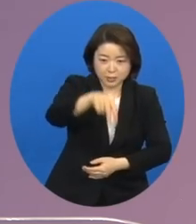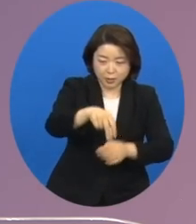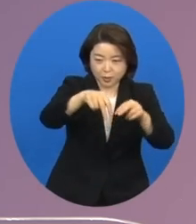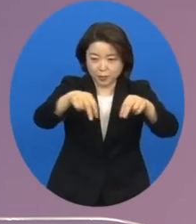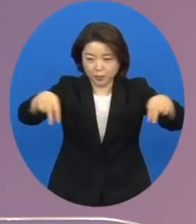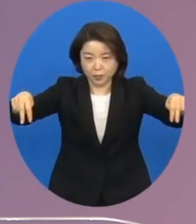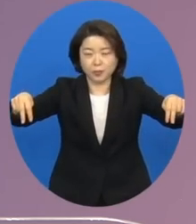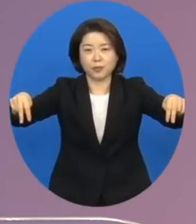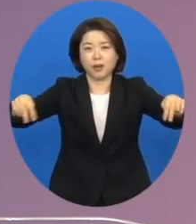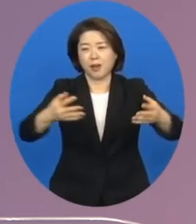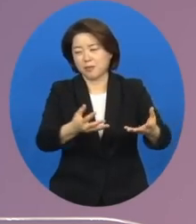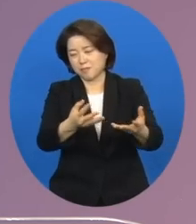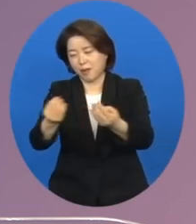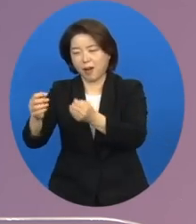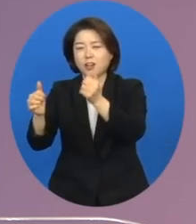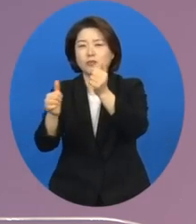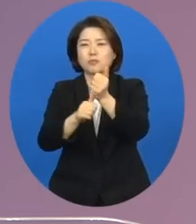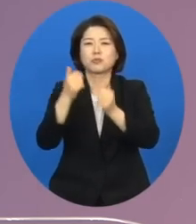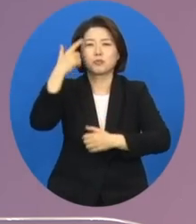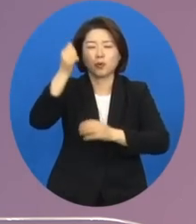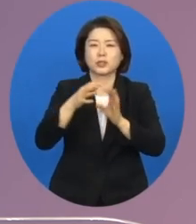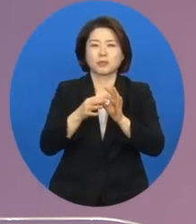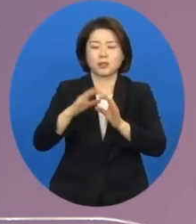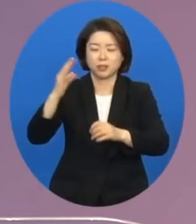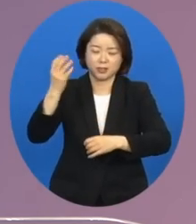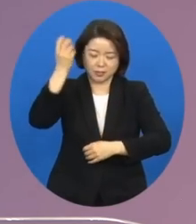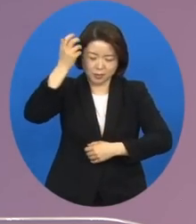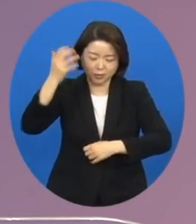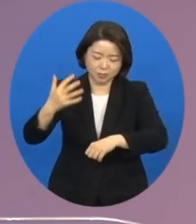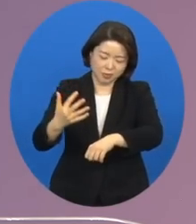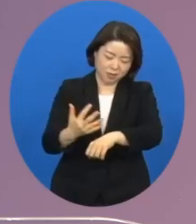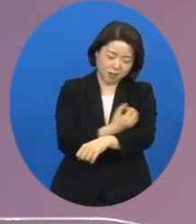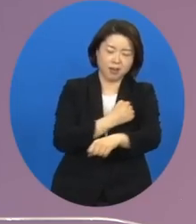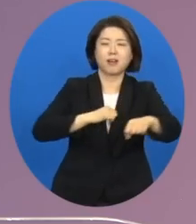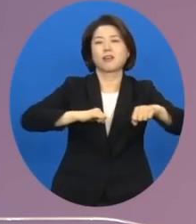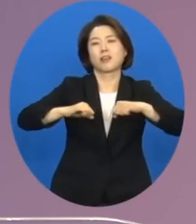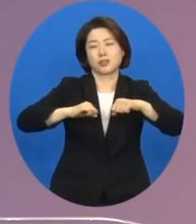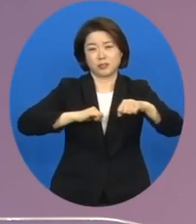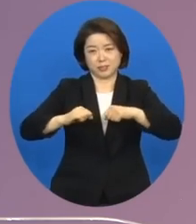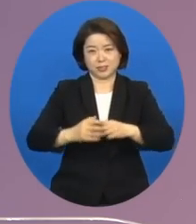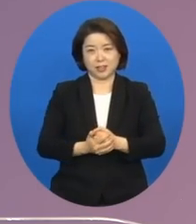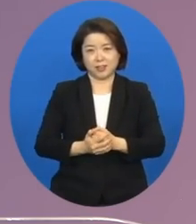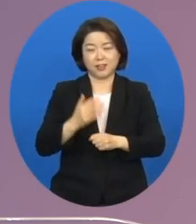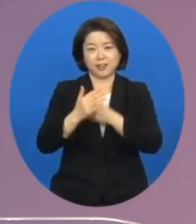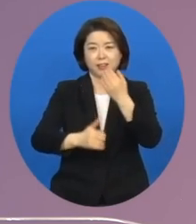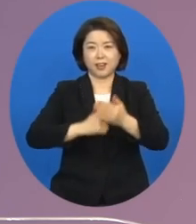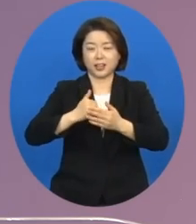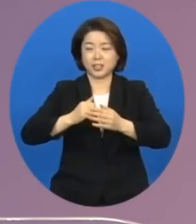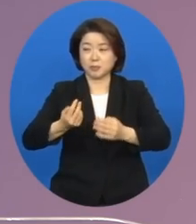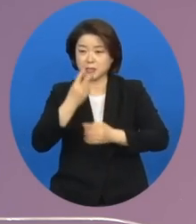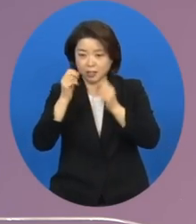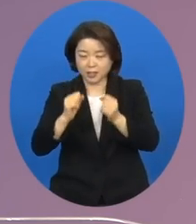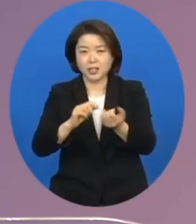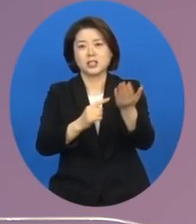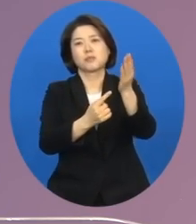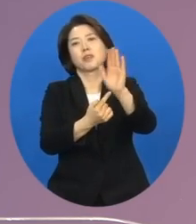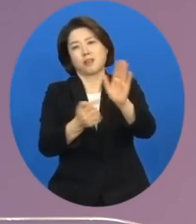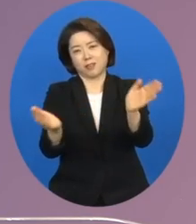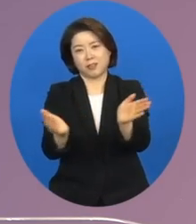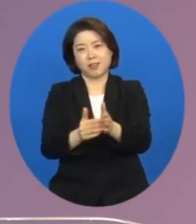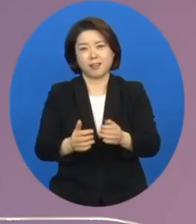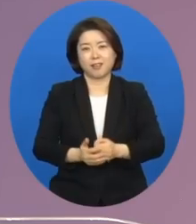부목사님들을 통해서 성령께서 강하게 역사하시고 하나님의 살아계심을 드러내 주셨어요